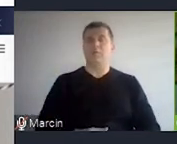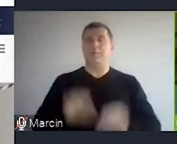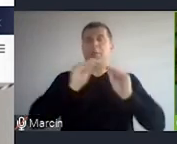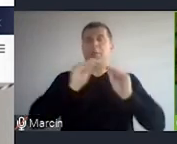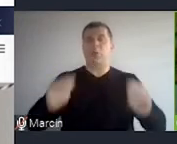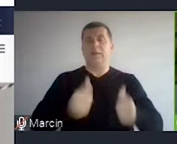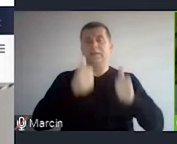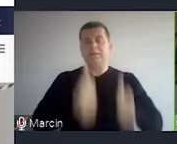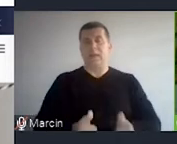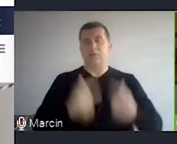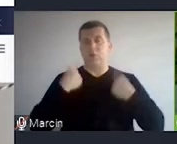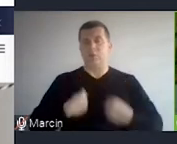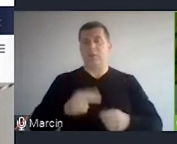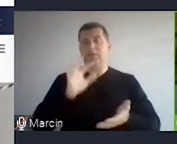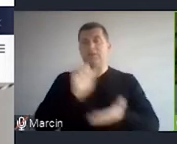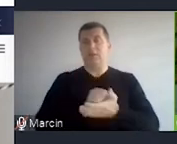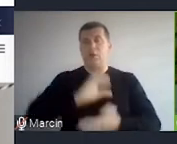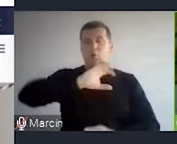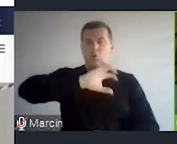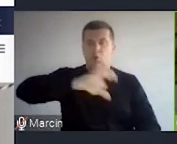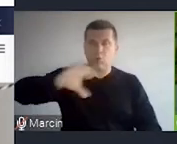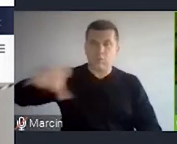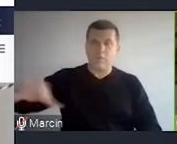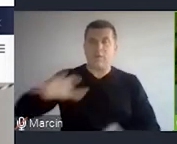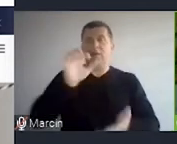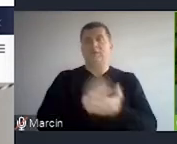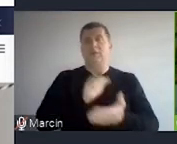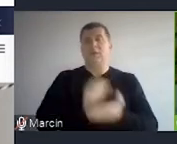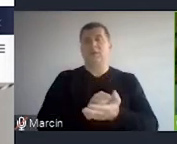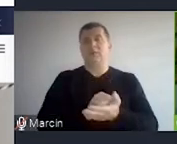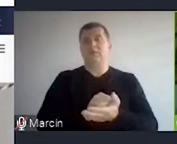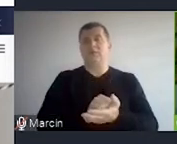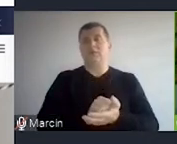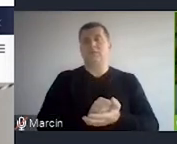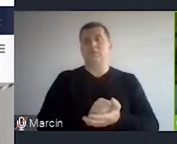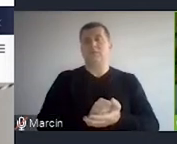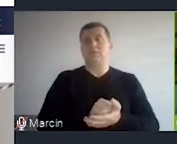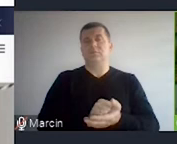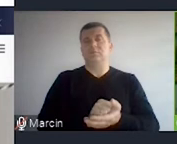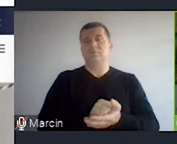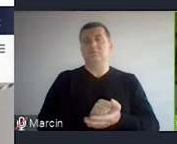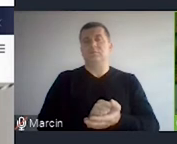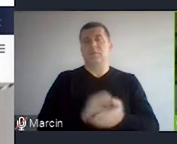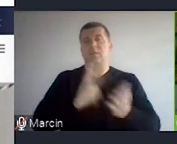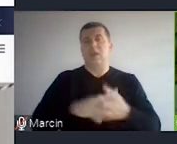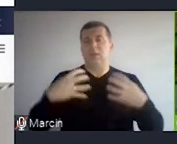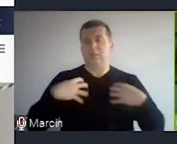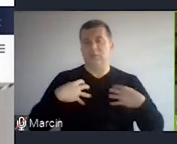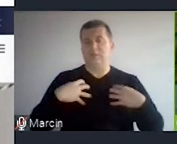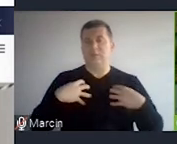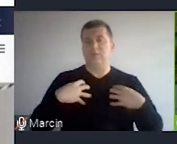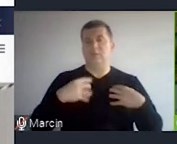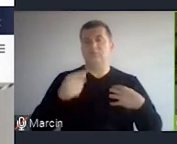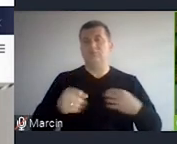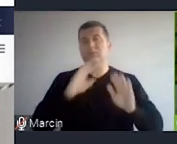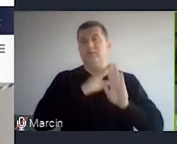Szkolenia stacjonarne, zajęcia grupowe, zajęcia w jakiejkolwiek formie rzeczywistej, no co